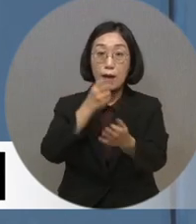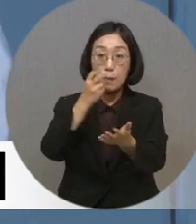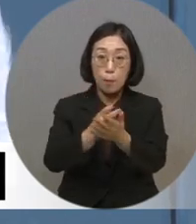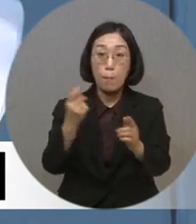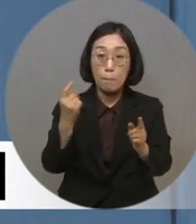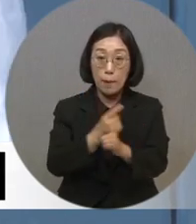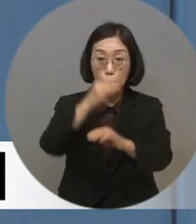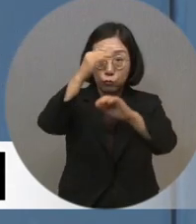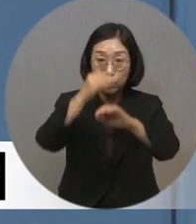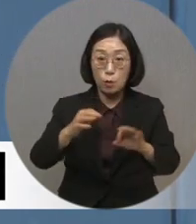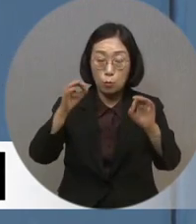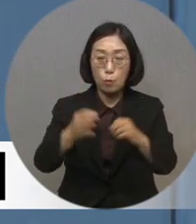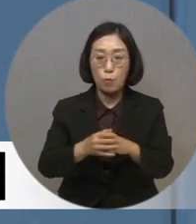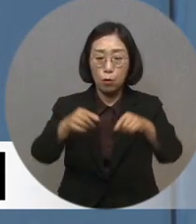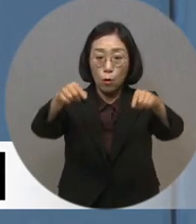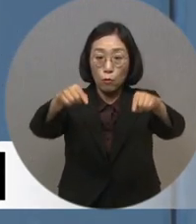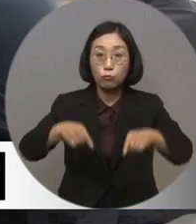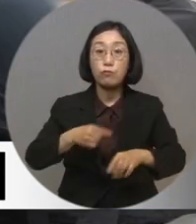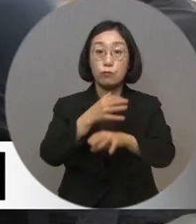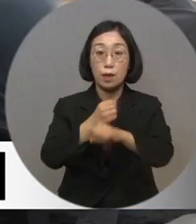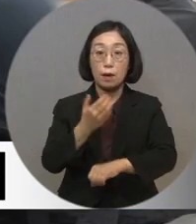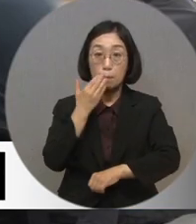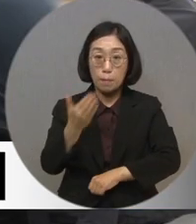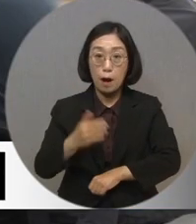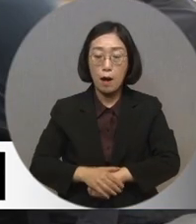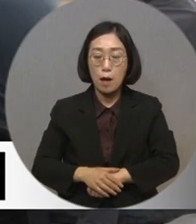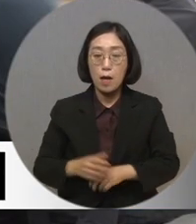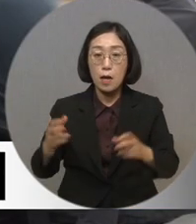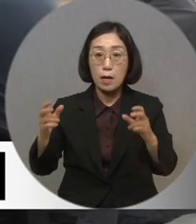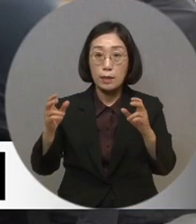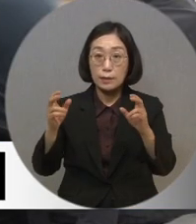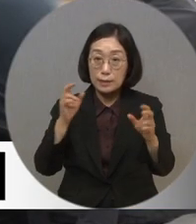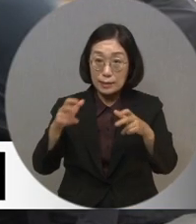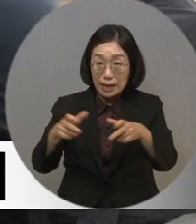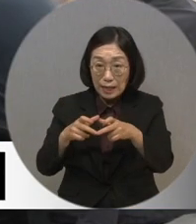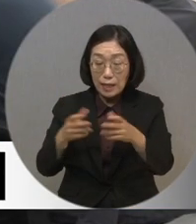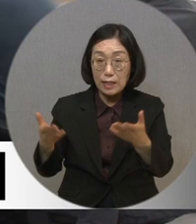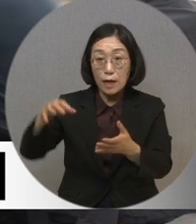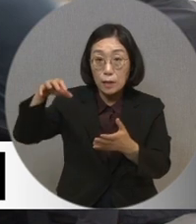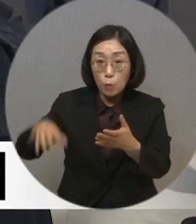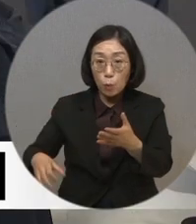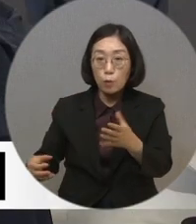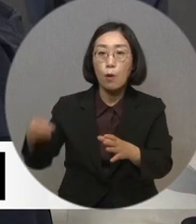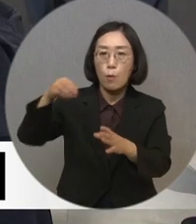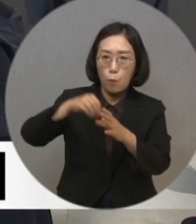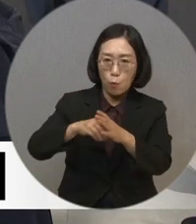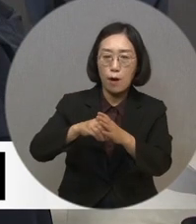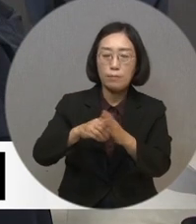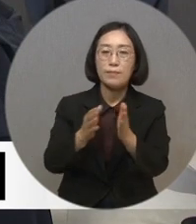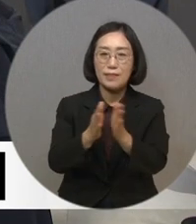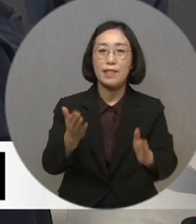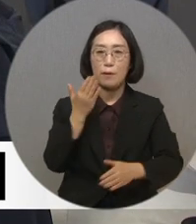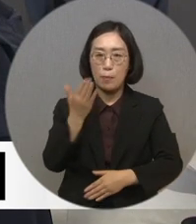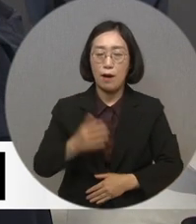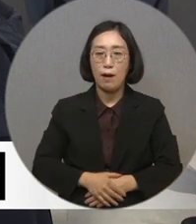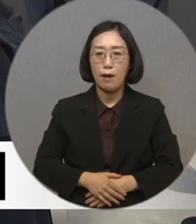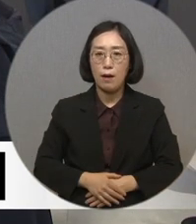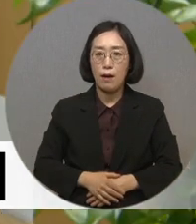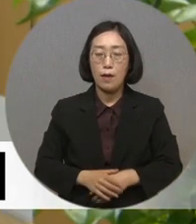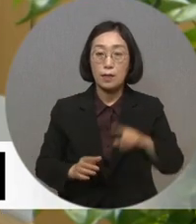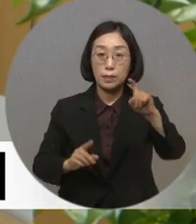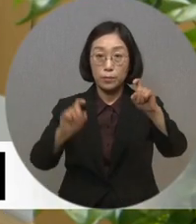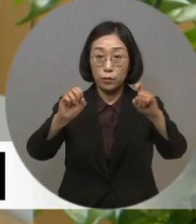지정하고 있는 수위 계약 대상에 장애인 표준 사업장이 추가돼 시행되고 있다고 전했습니다 지난달